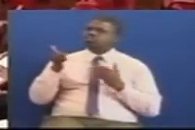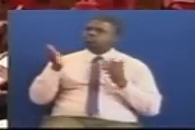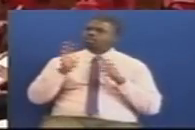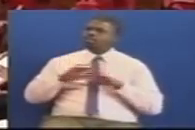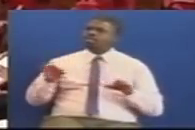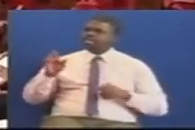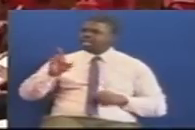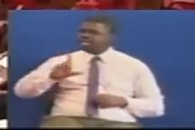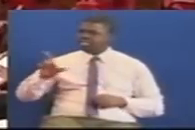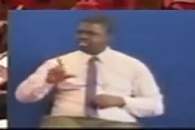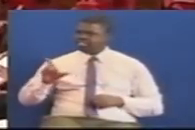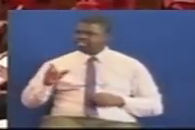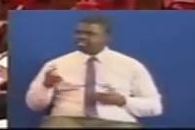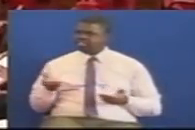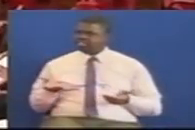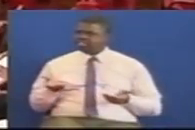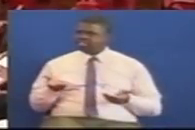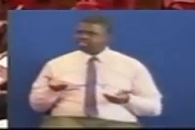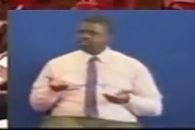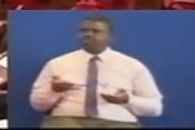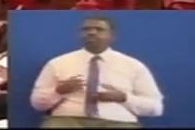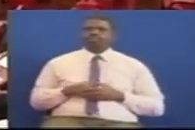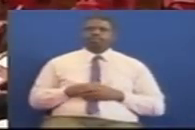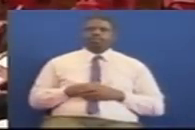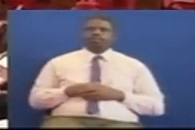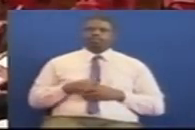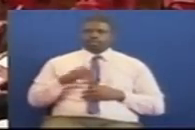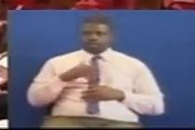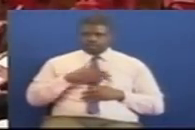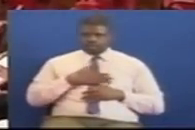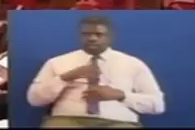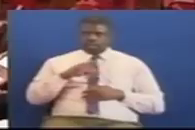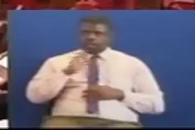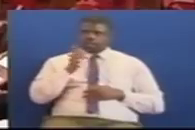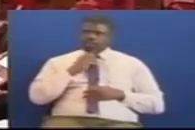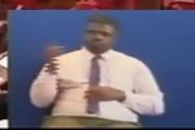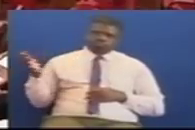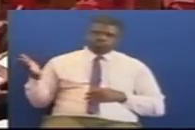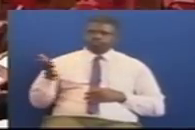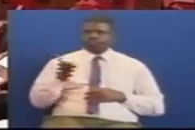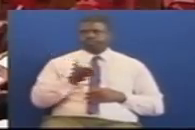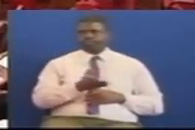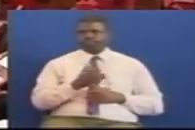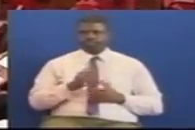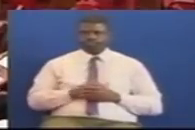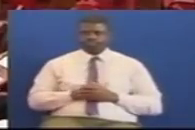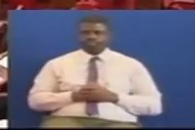Asante. Jibu kwa swali hilo, Mheshimiwa Naibu Waziri, lini